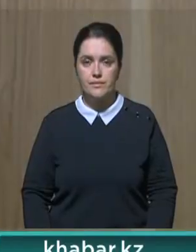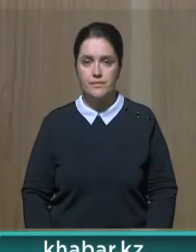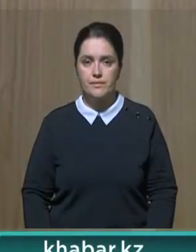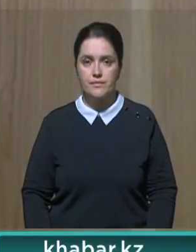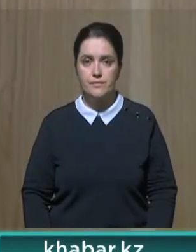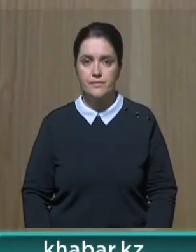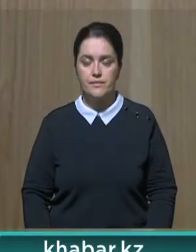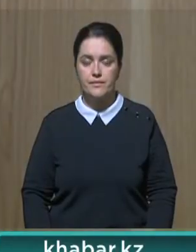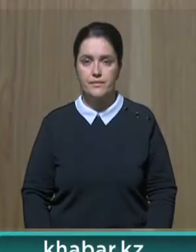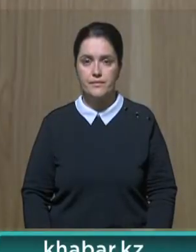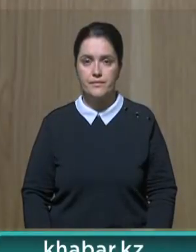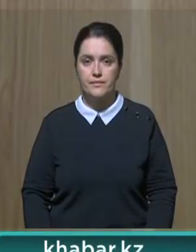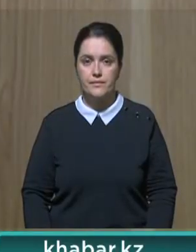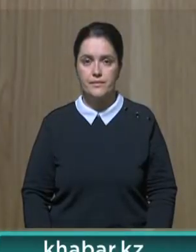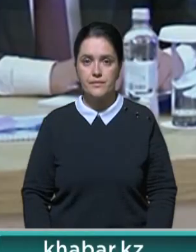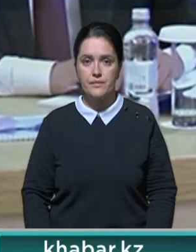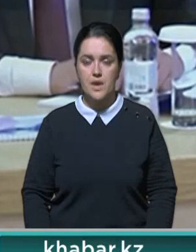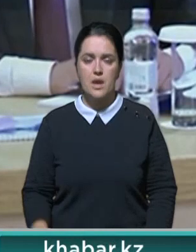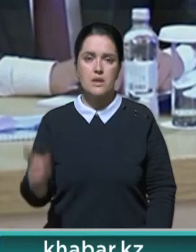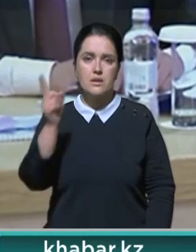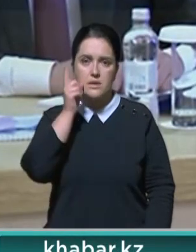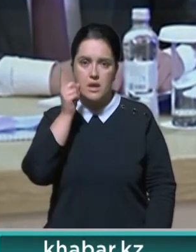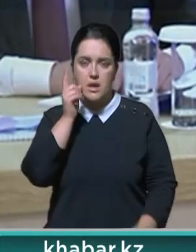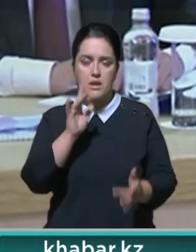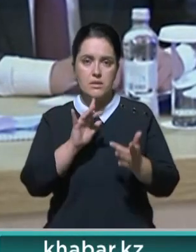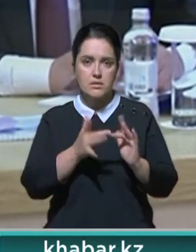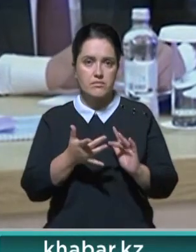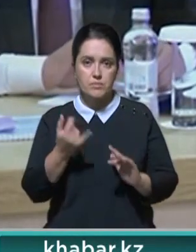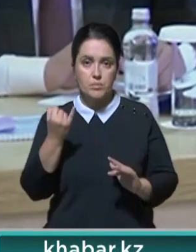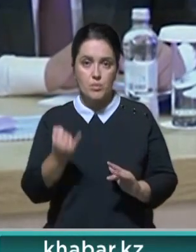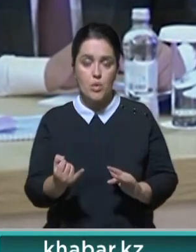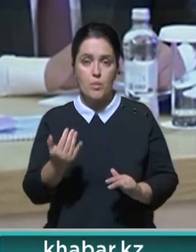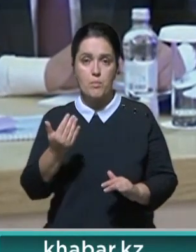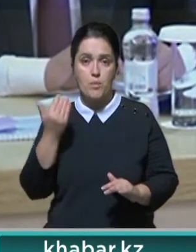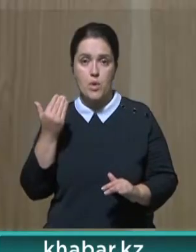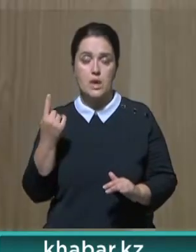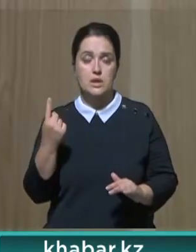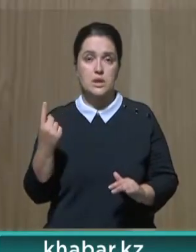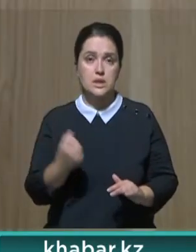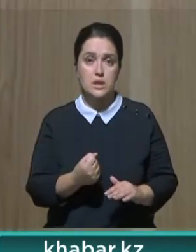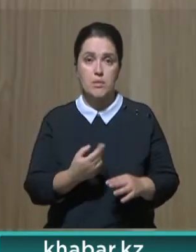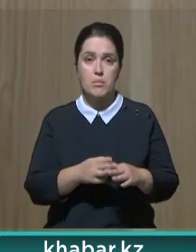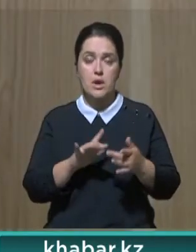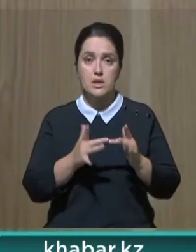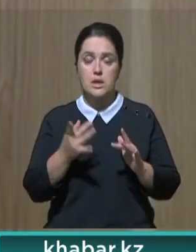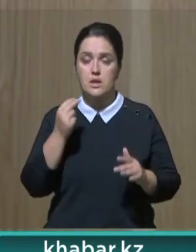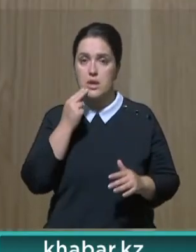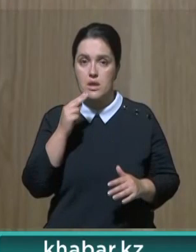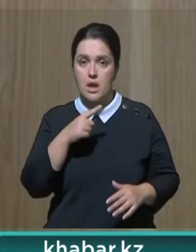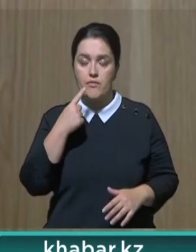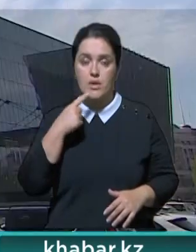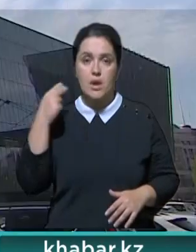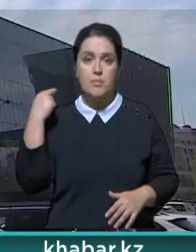Стабильность интернета и сотовой связи в столице оставляет желать лучшего. На прошлой неделе о стабильности и качестве интернета говорил сам президент.